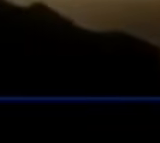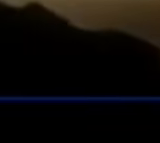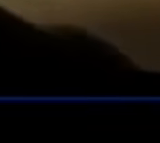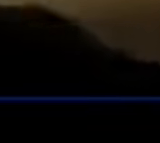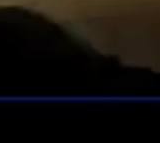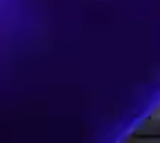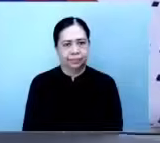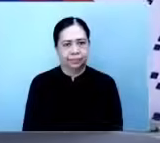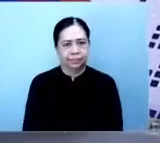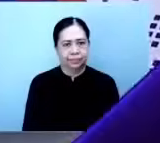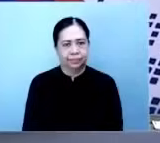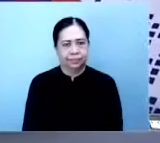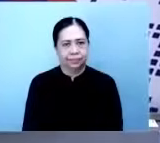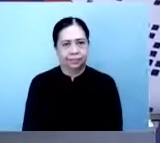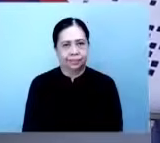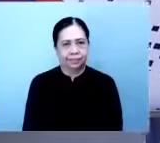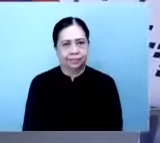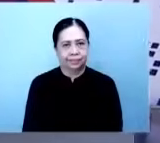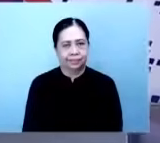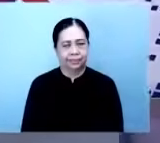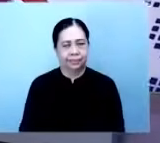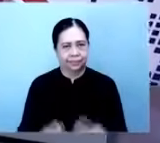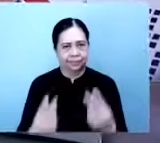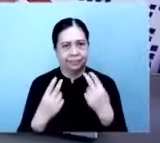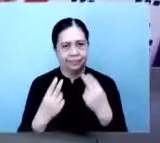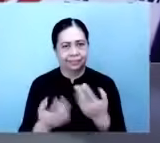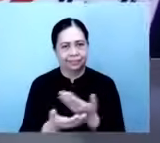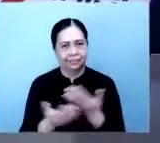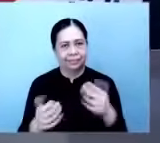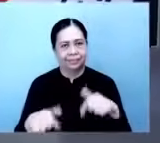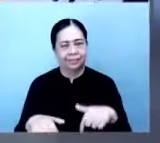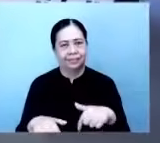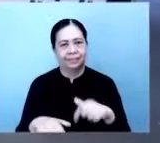You. Tutok lang mga kapatid dito sa